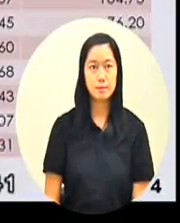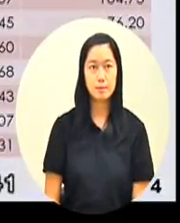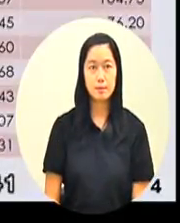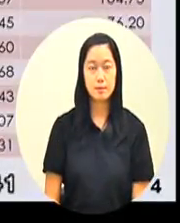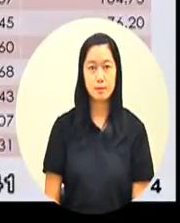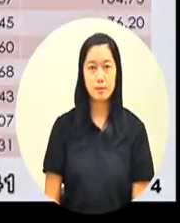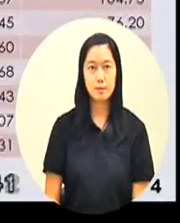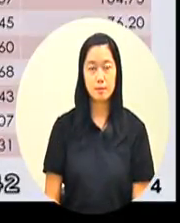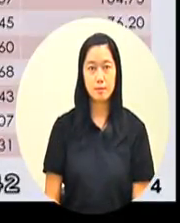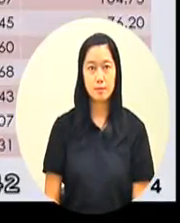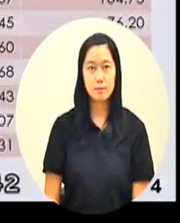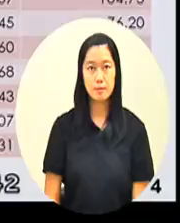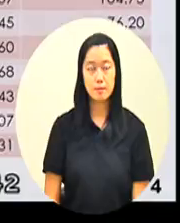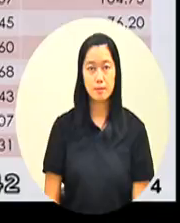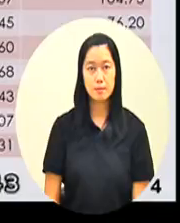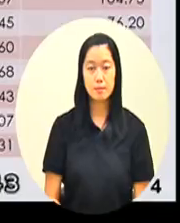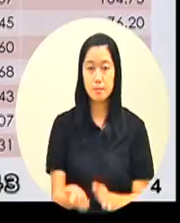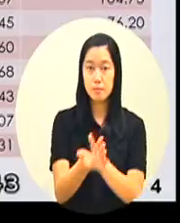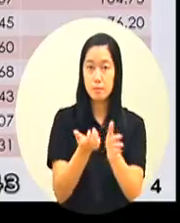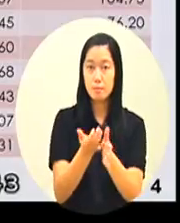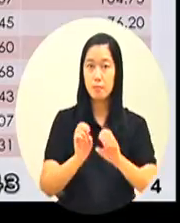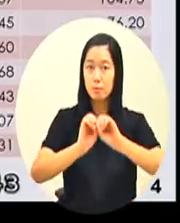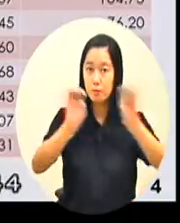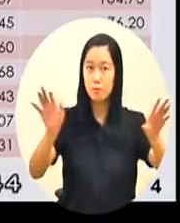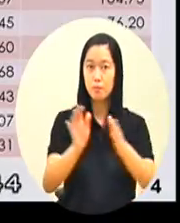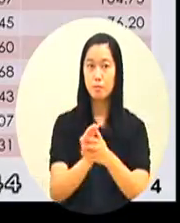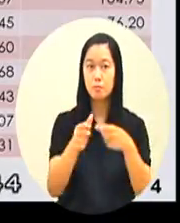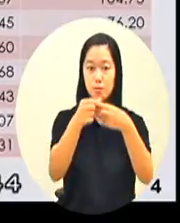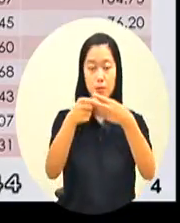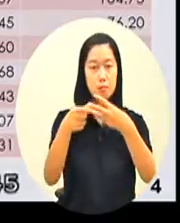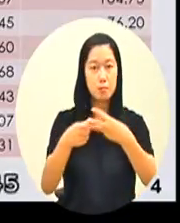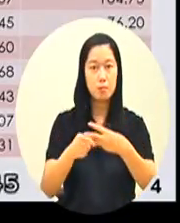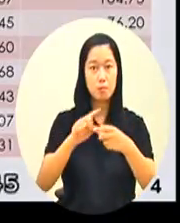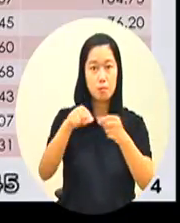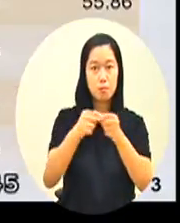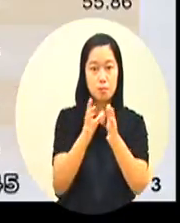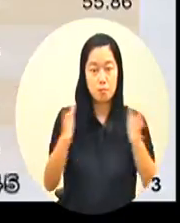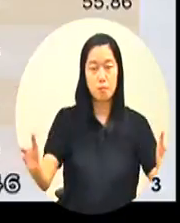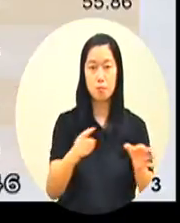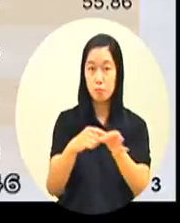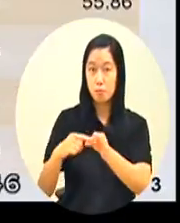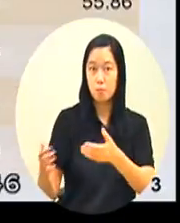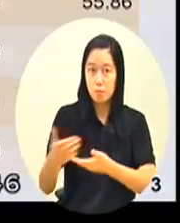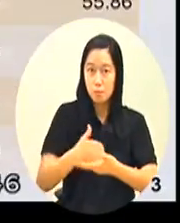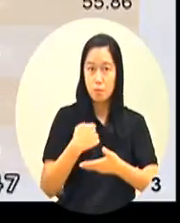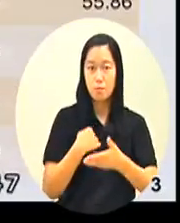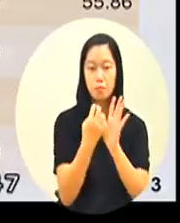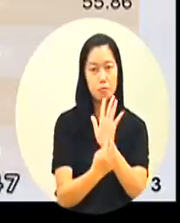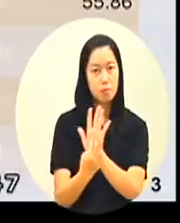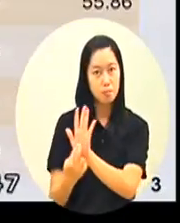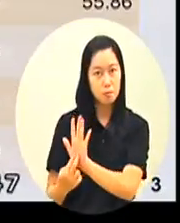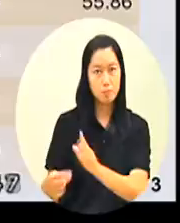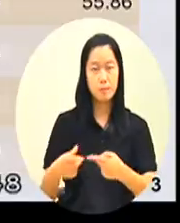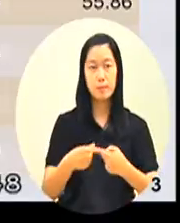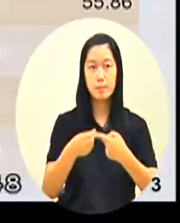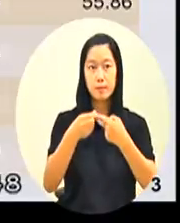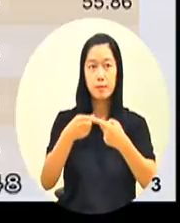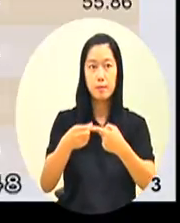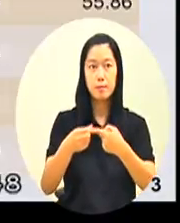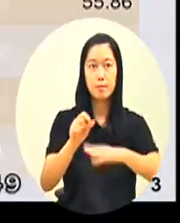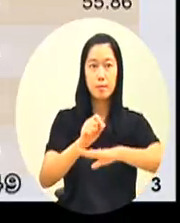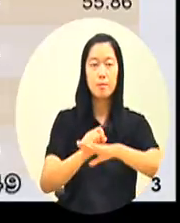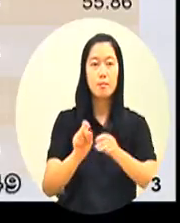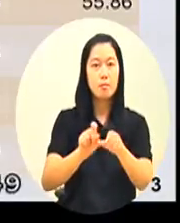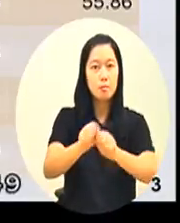那刚刚讲的三项税入，我一项一项说明。第一项先从税客收